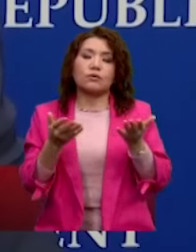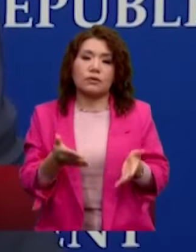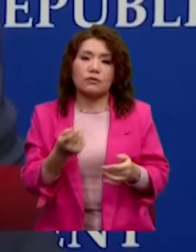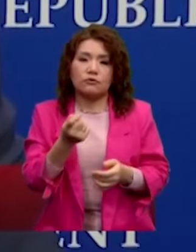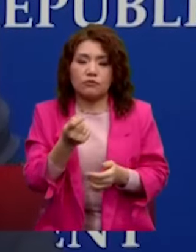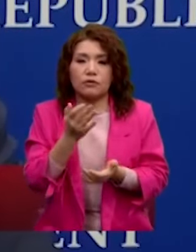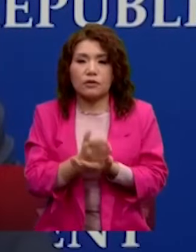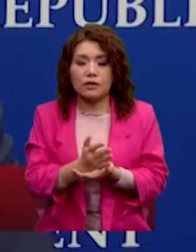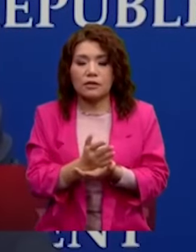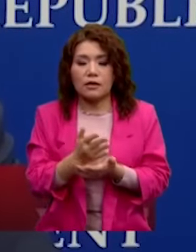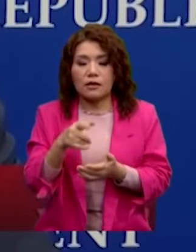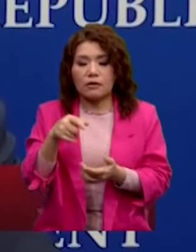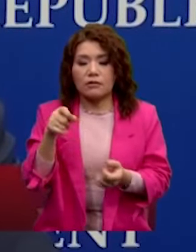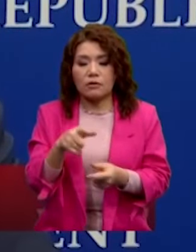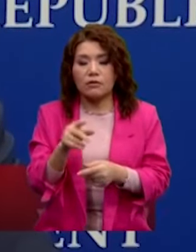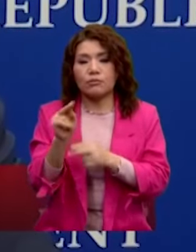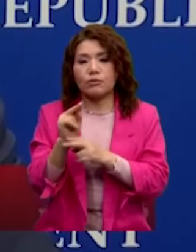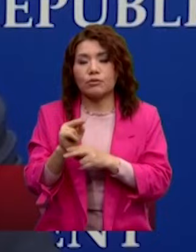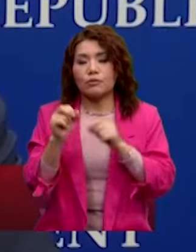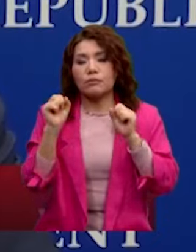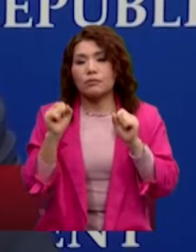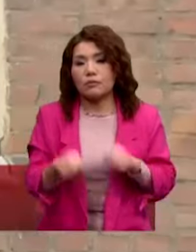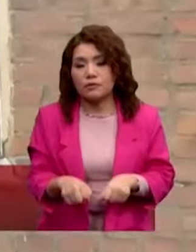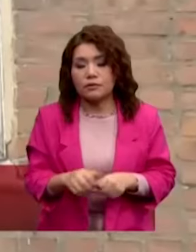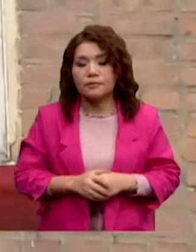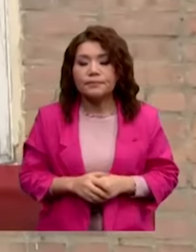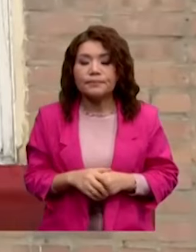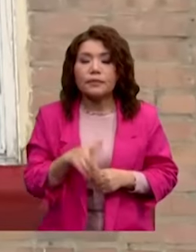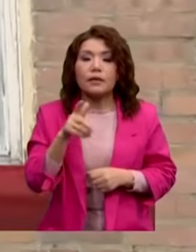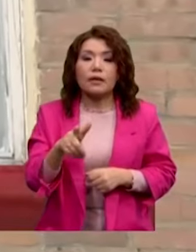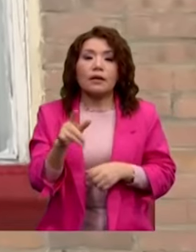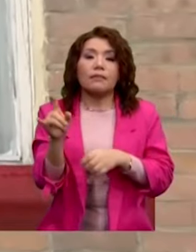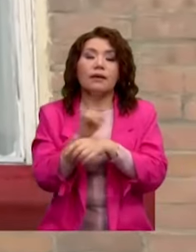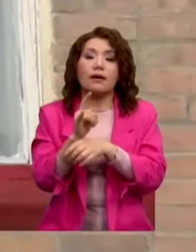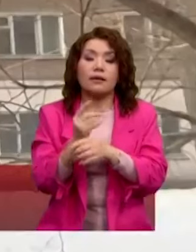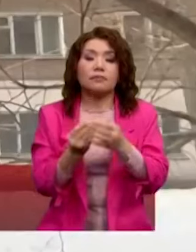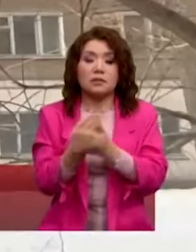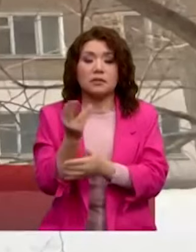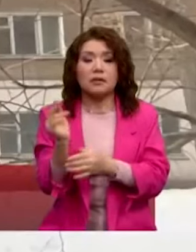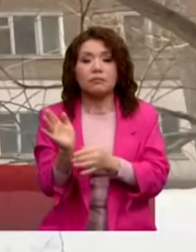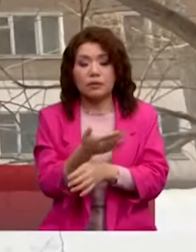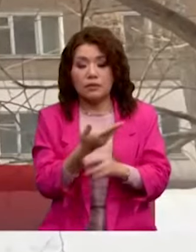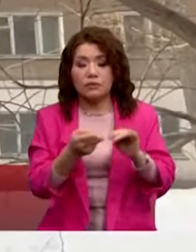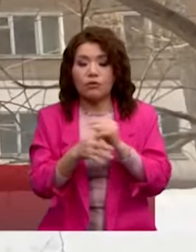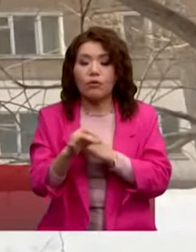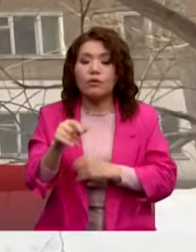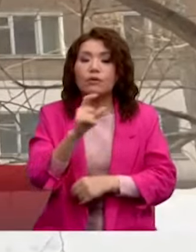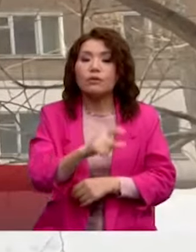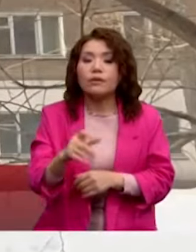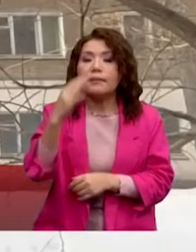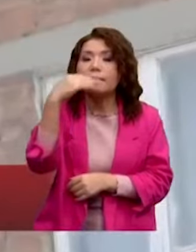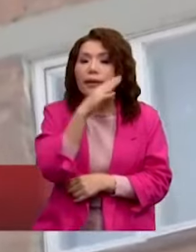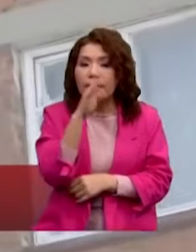небольшие трещины, они там соответствующий ремонт сейсмоусиления мы проведем. Фейк опровергнули, но представьте себе, что испытали